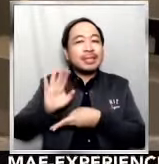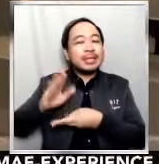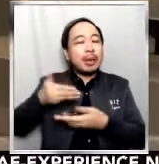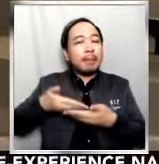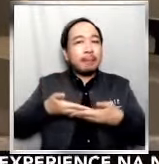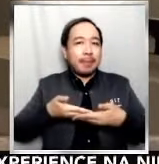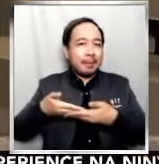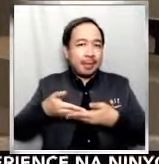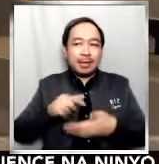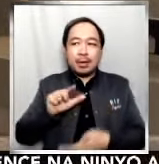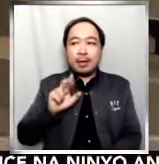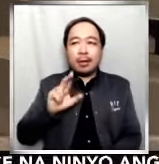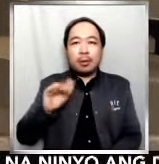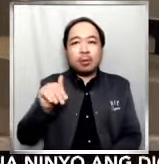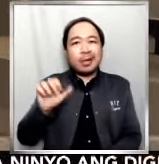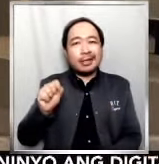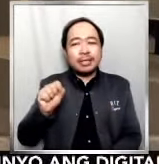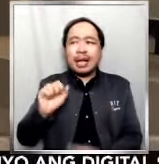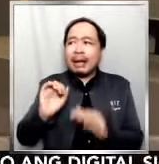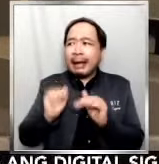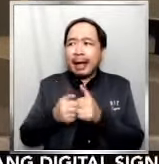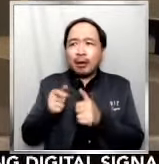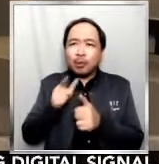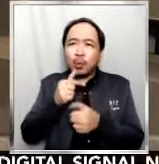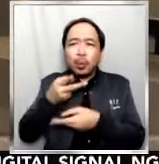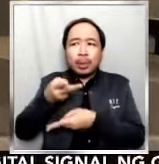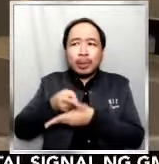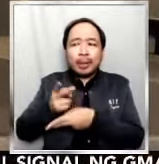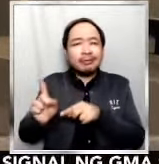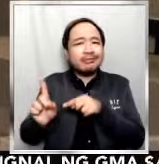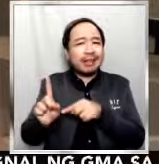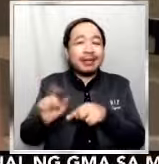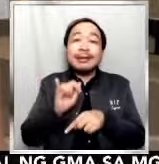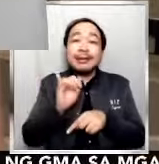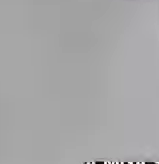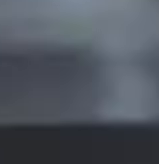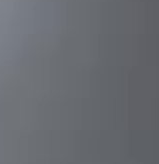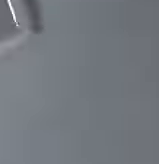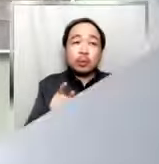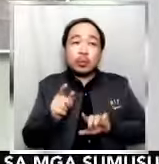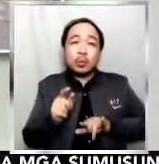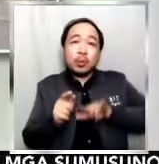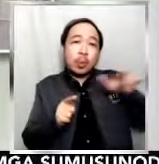ng bumalik ni Rachel Ann sa Les Mis? Yan ang chika ni Nelson Canlas.